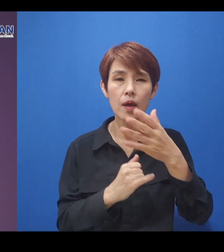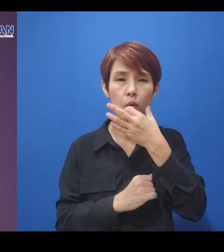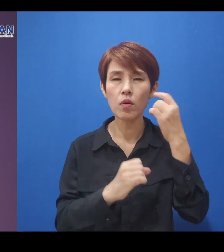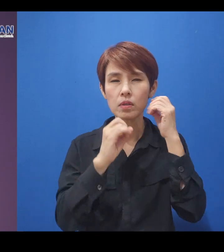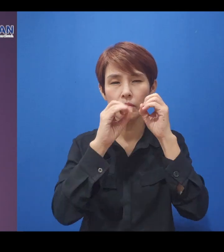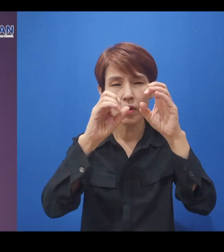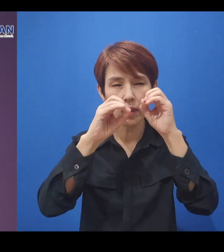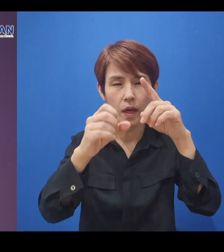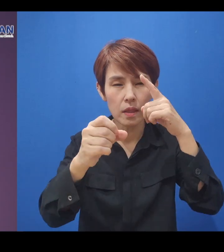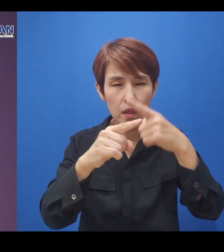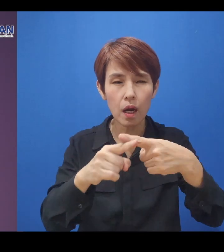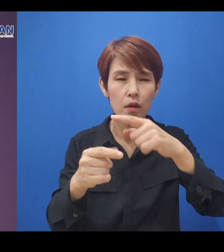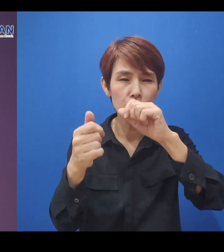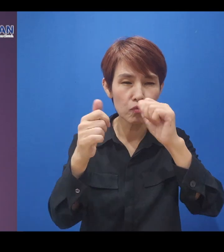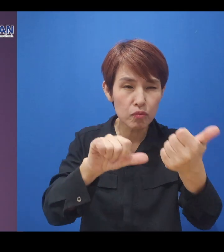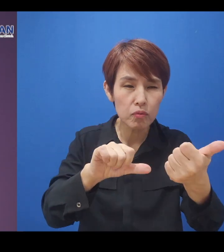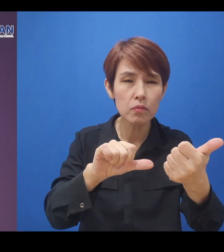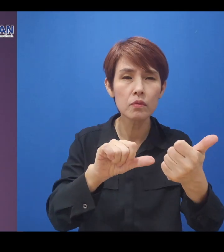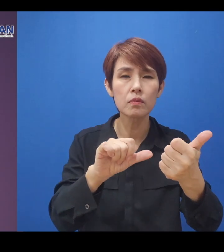거기 하나를 더 알아요.